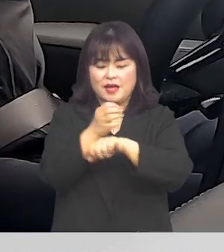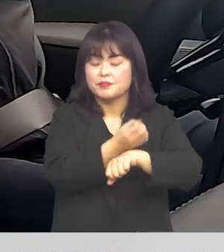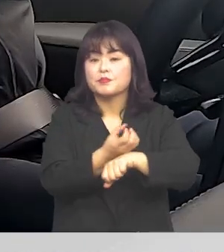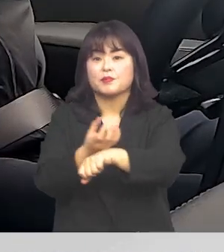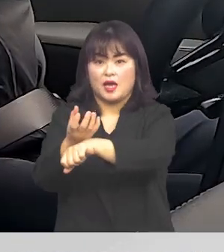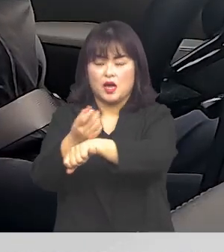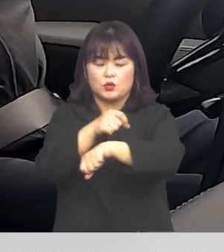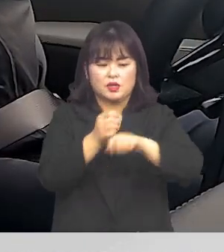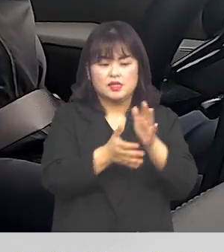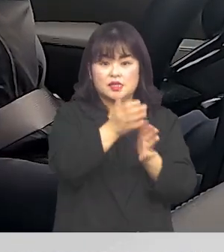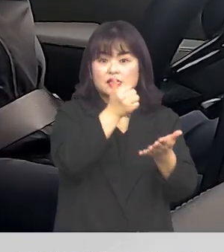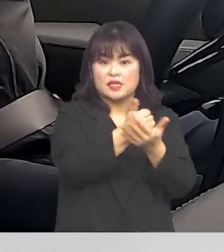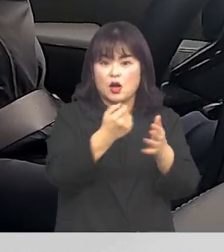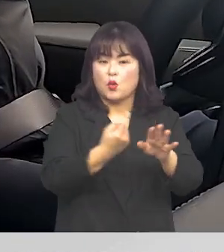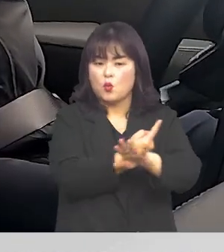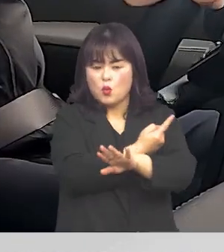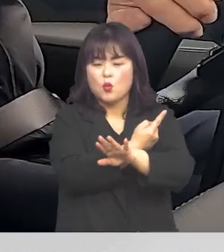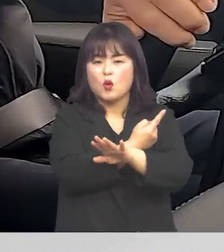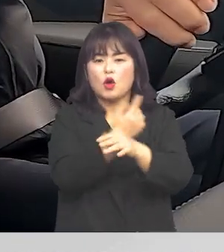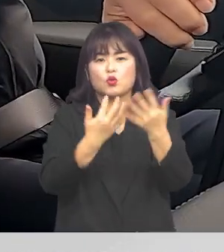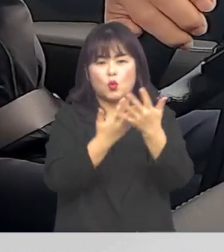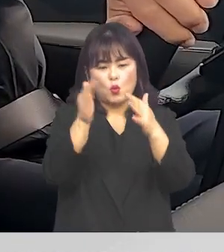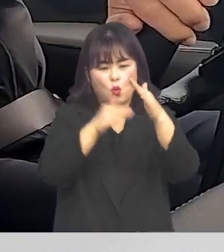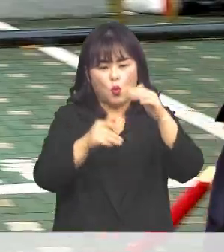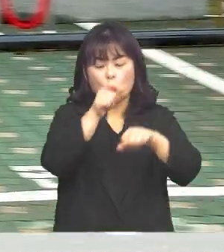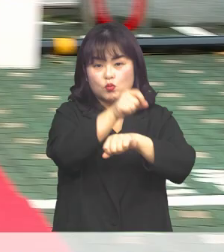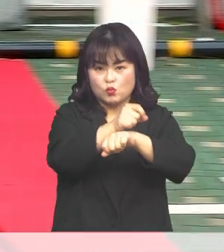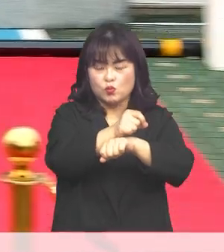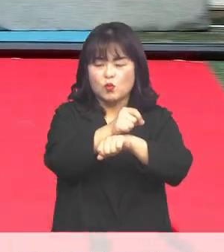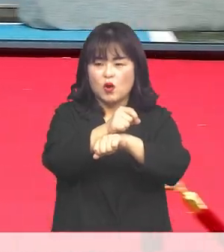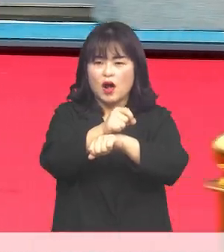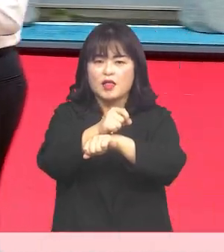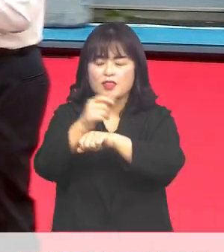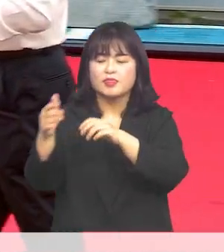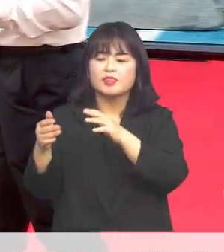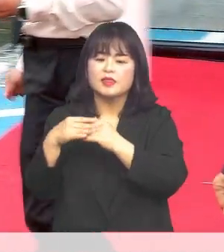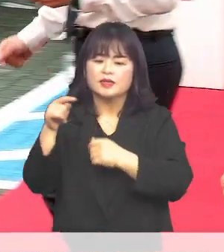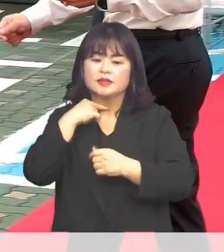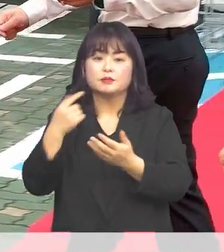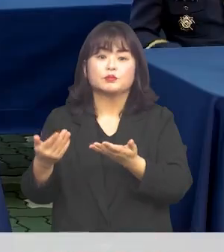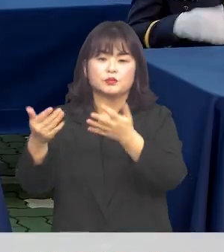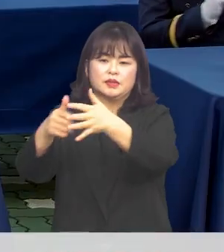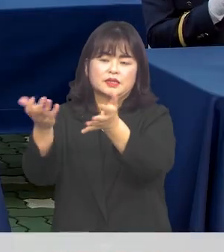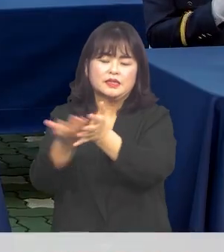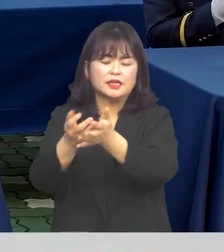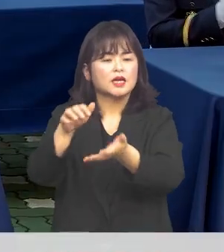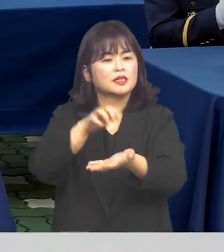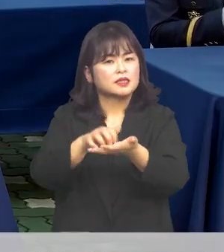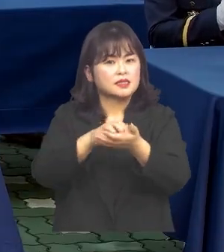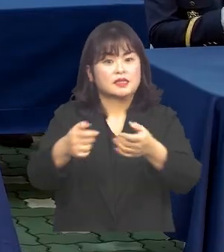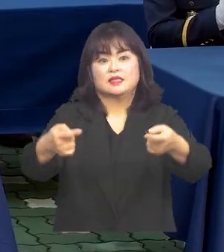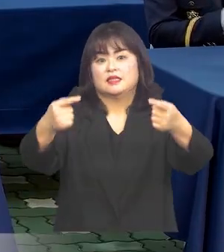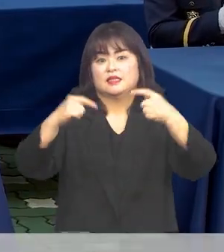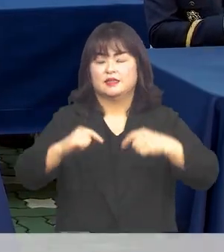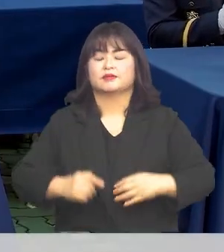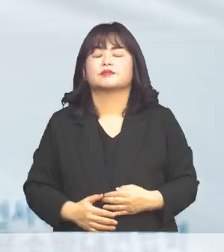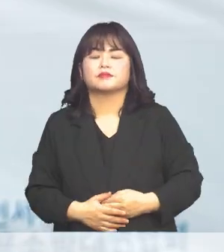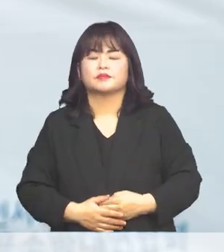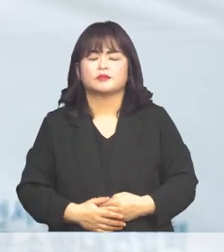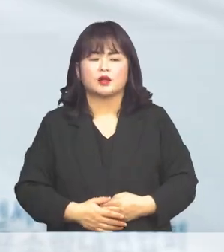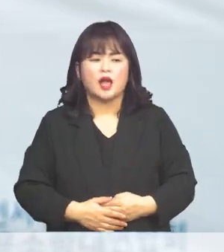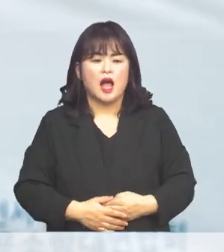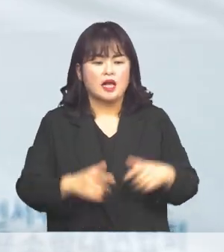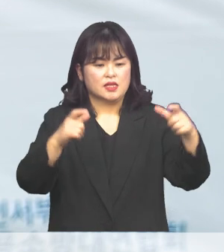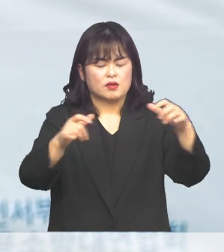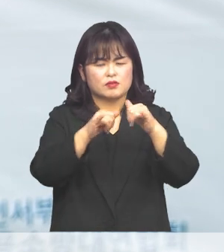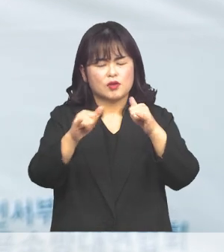전달식에는 이상일 용인특례시장을 비롯해 소방공무원, 용인 서부소방대원 90여 명이 참석했습니다. 시민들을 위해서